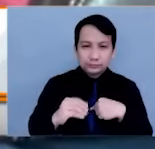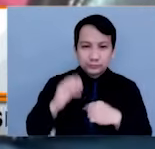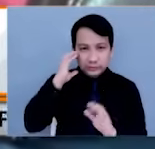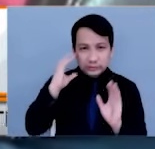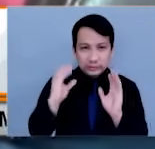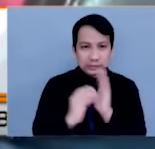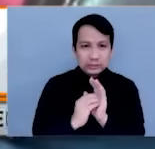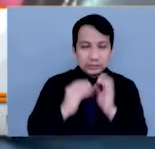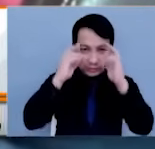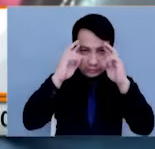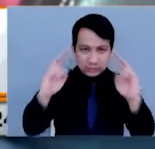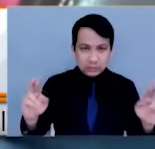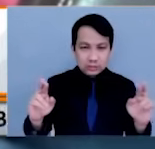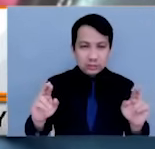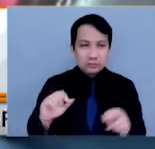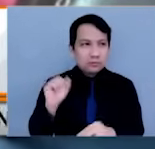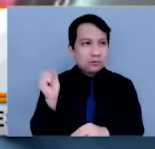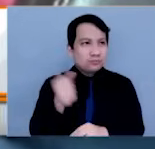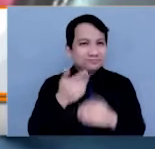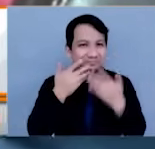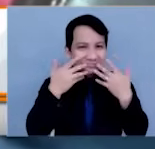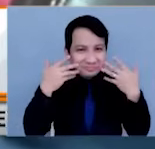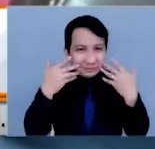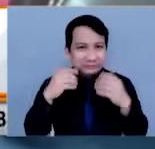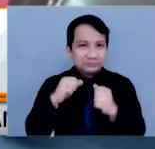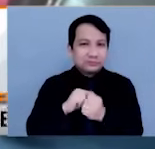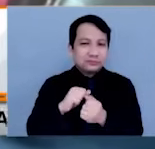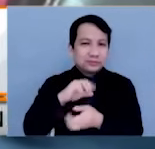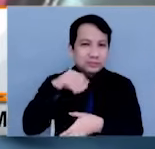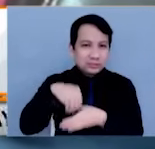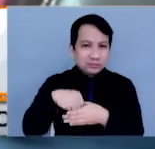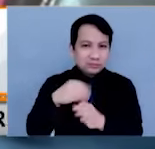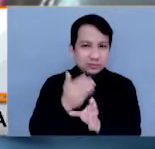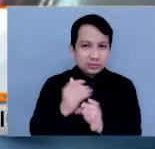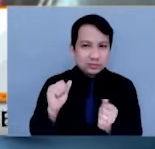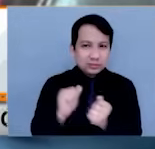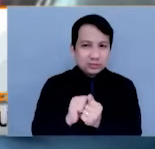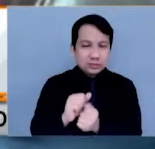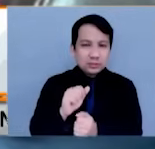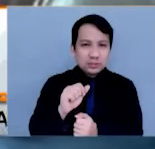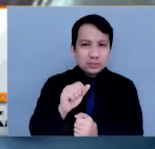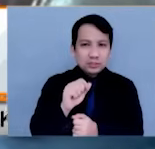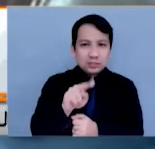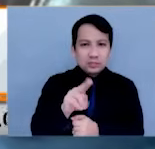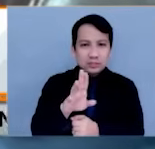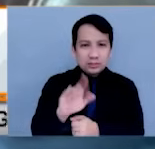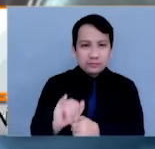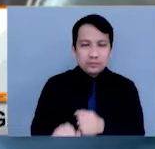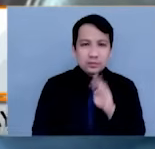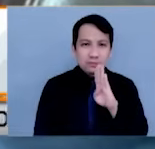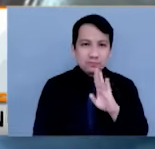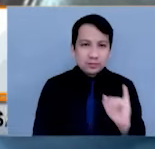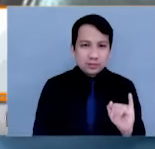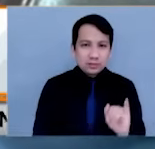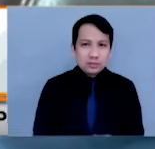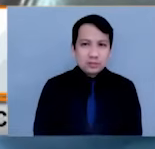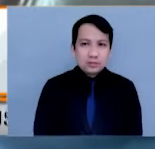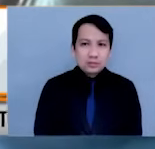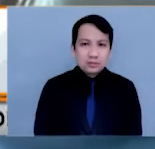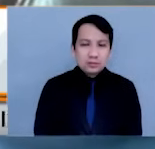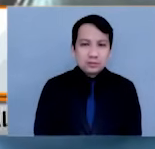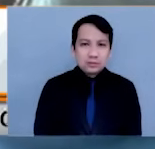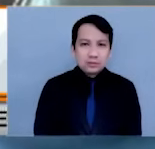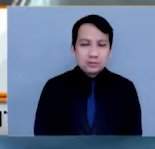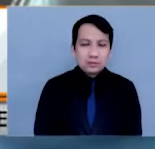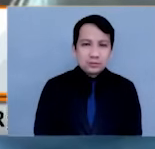sa loob ng sasakyan kasama ang ilang agent ng NBI at Bureau of Immigration. Sabi ng netizens, parang nasa field trip